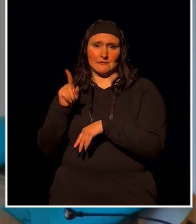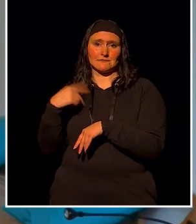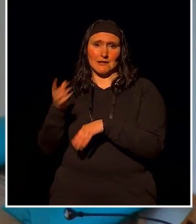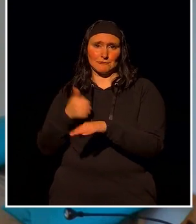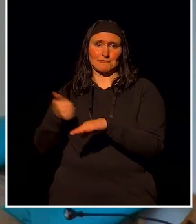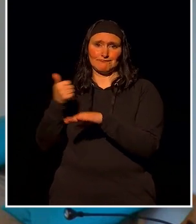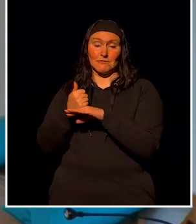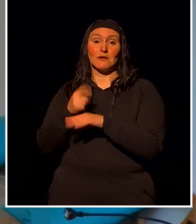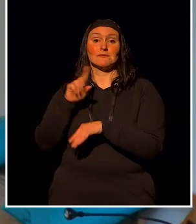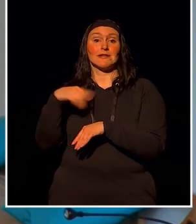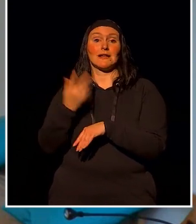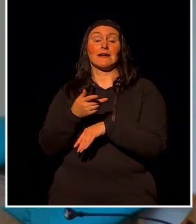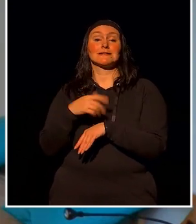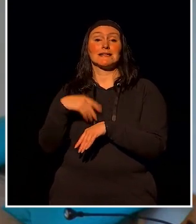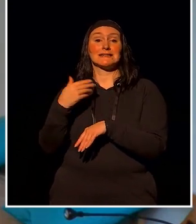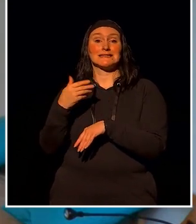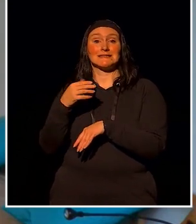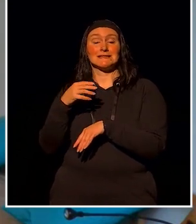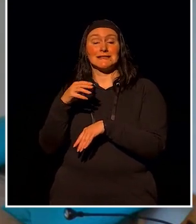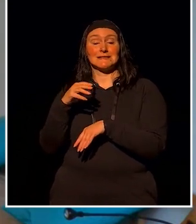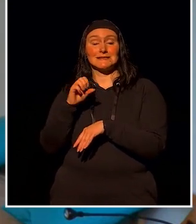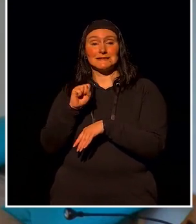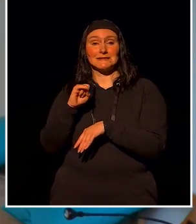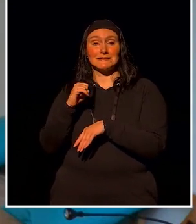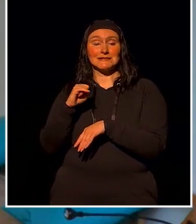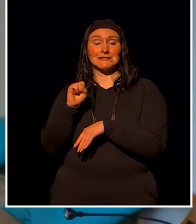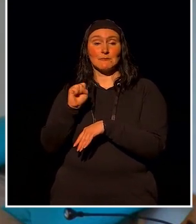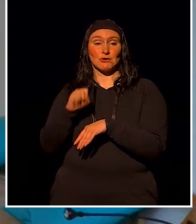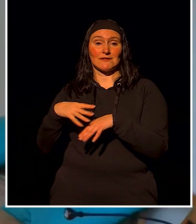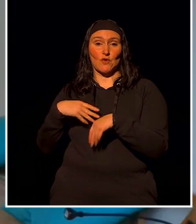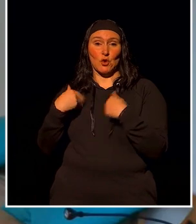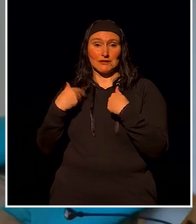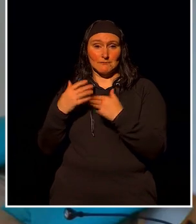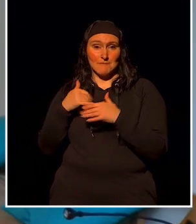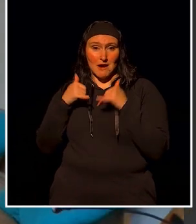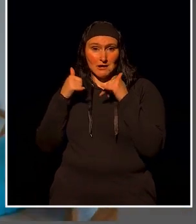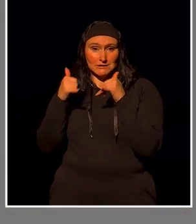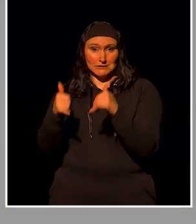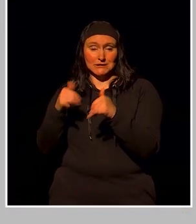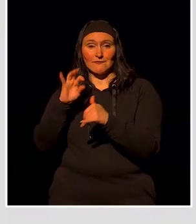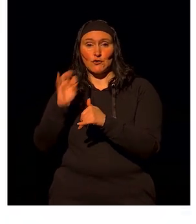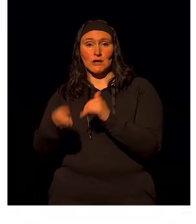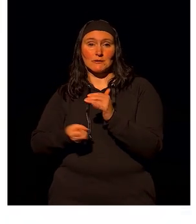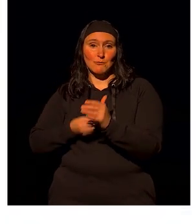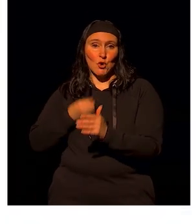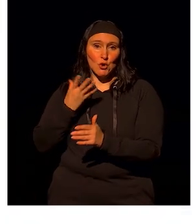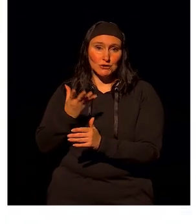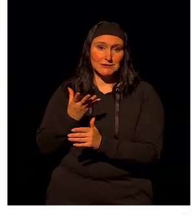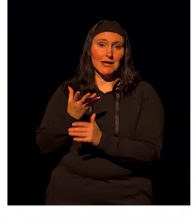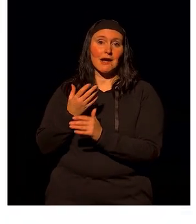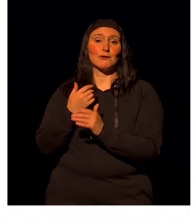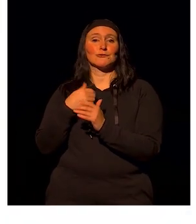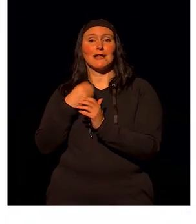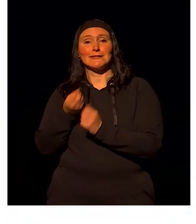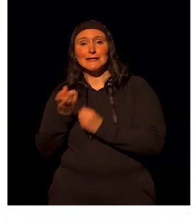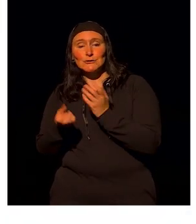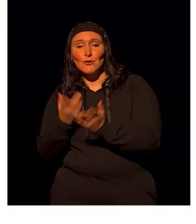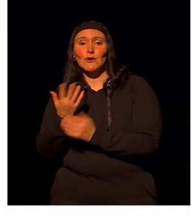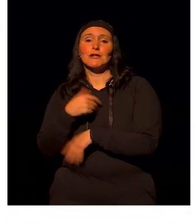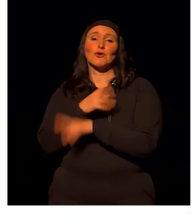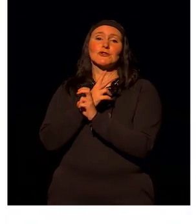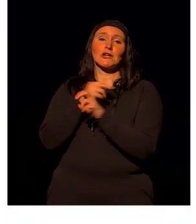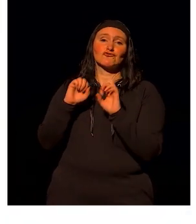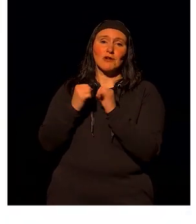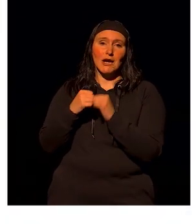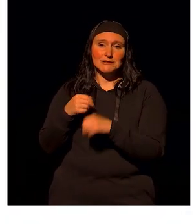den Sigmund-Freud-Preis für wissenschaftliche Prosa der Deutschen Akademie für Sprache und Dichtung bekommen. 2020 den Österreichischen